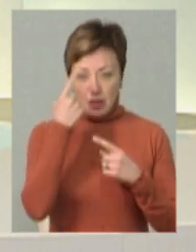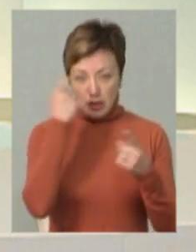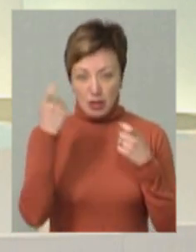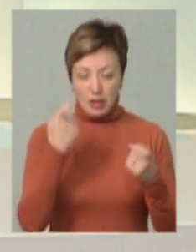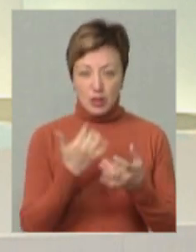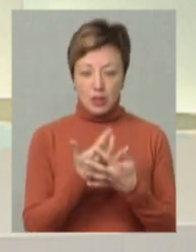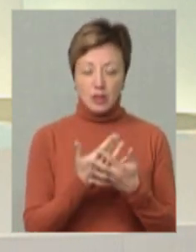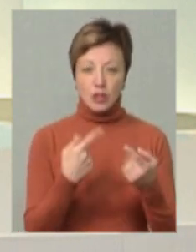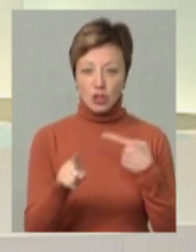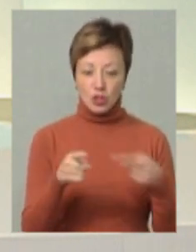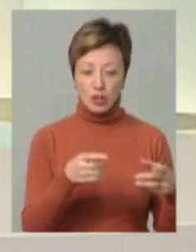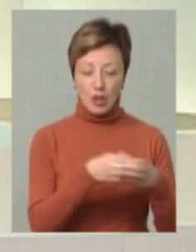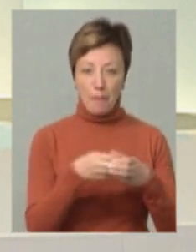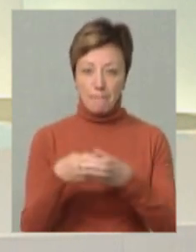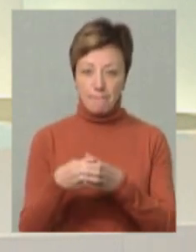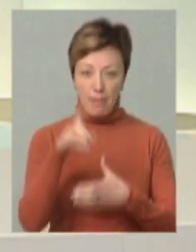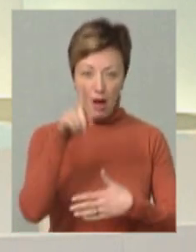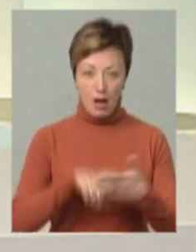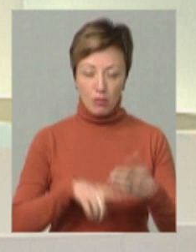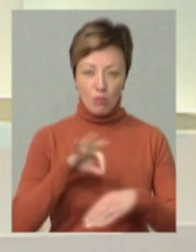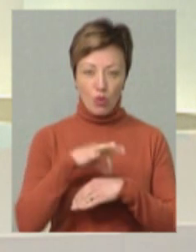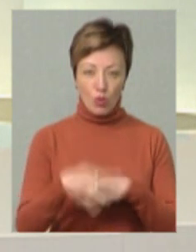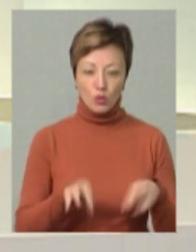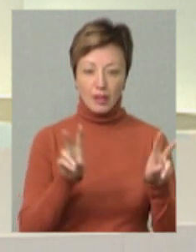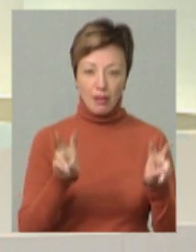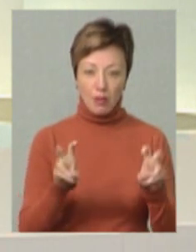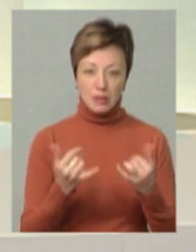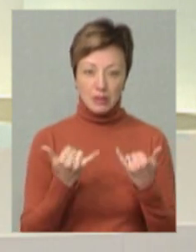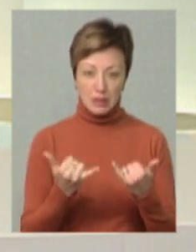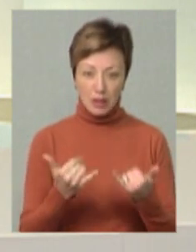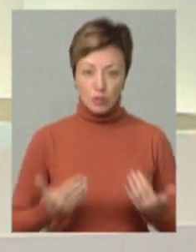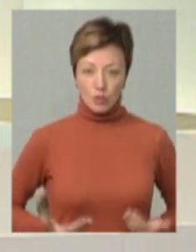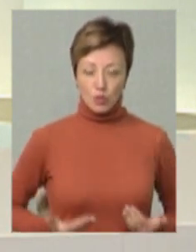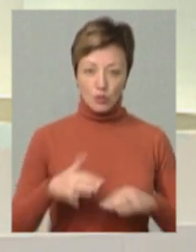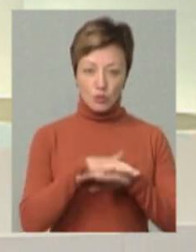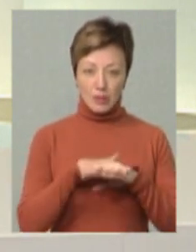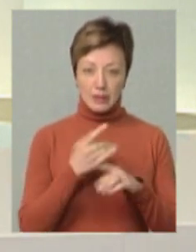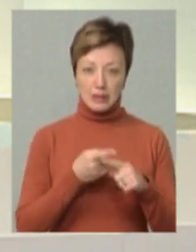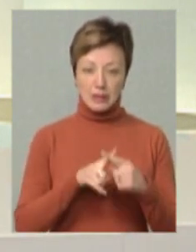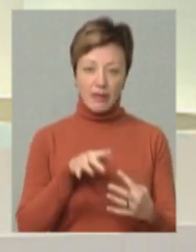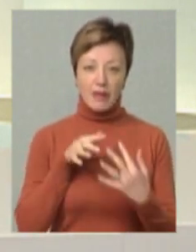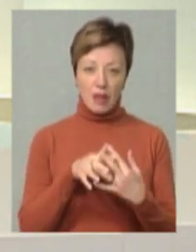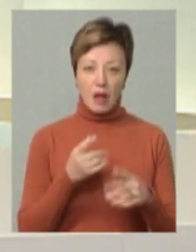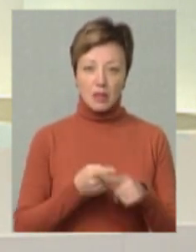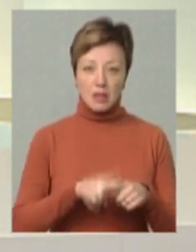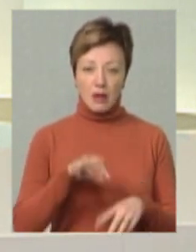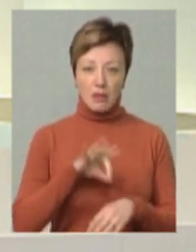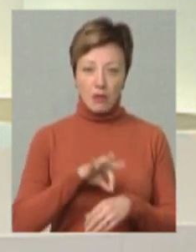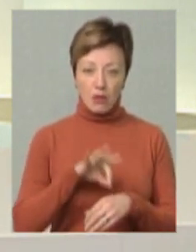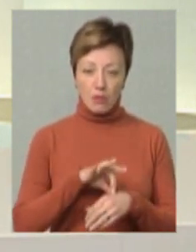інших єпархій, попри ті болючі теми, які зараз побутують в суспільстві, це війна, це хвороба.